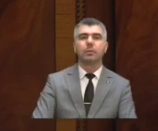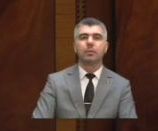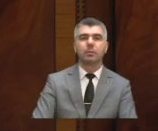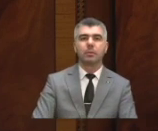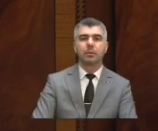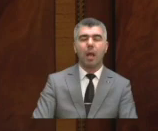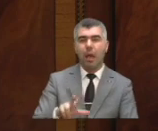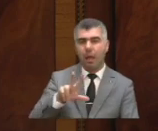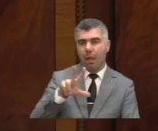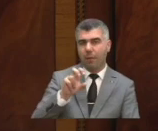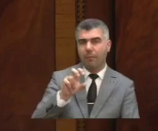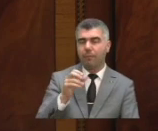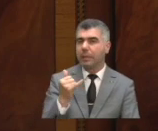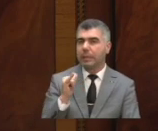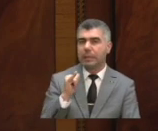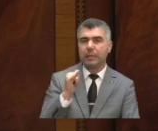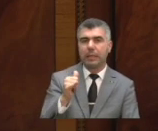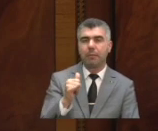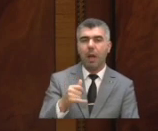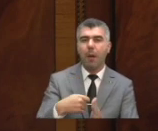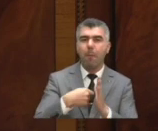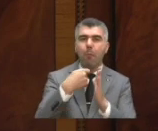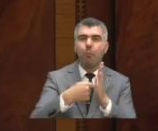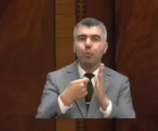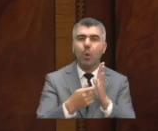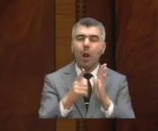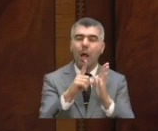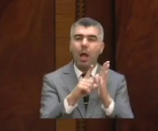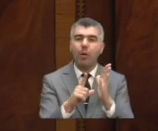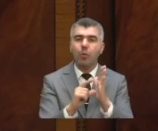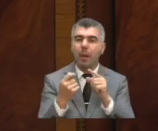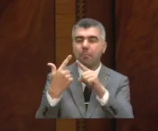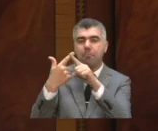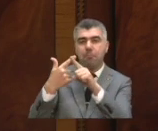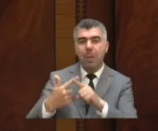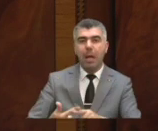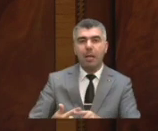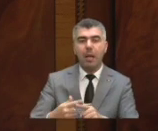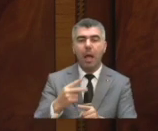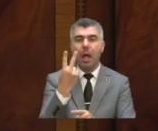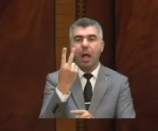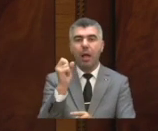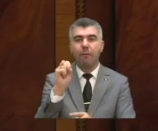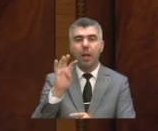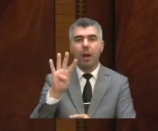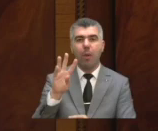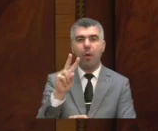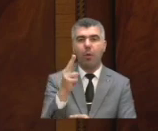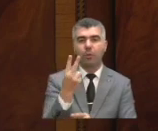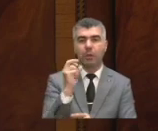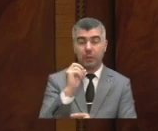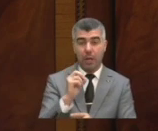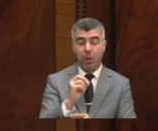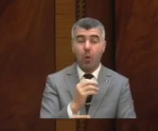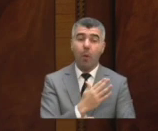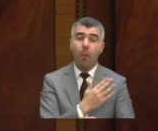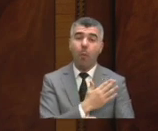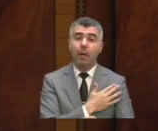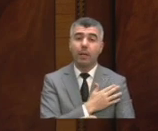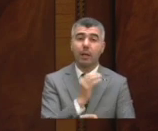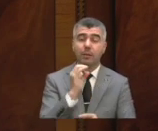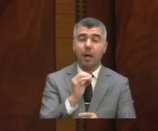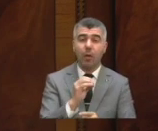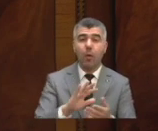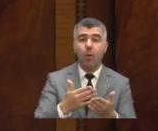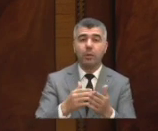تعلمون ياتي مشروع قانون الماليه لسنه 2024 في سياق وطني استثنائي على